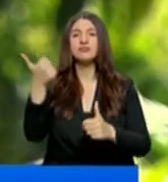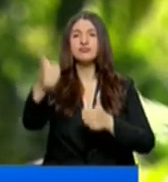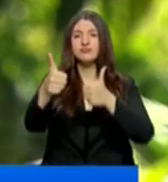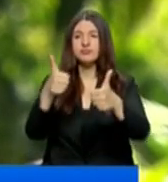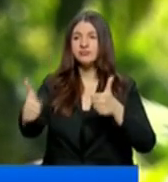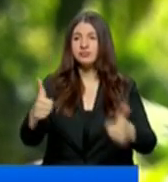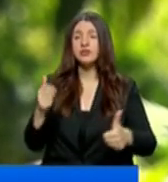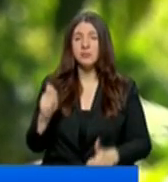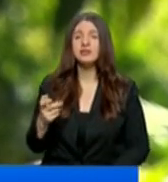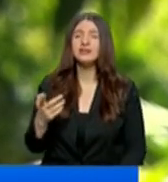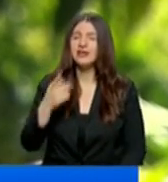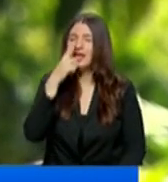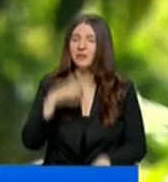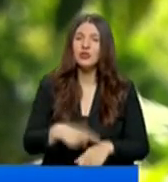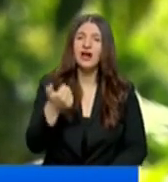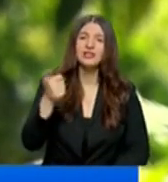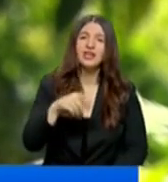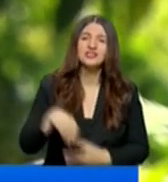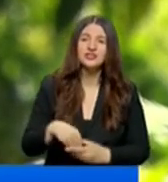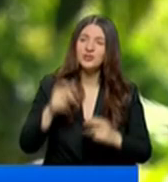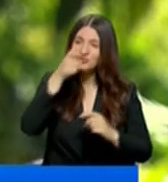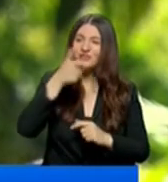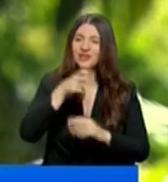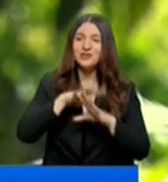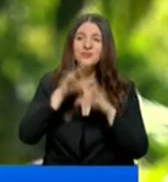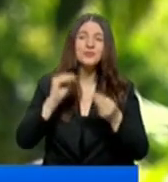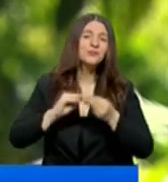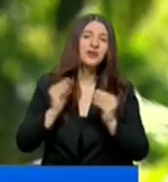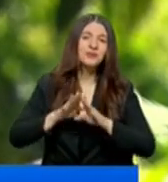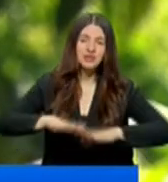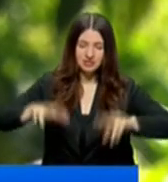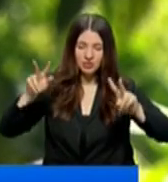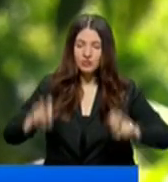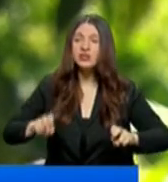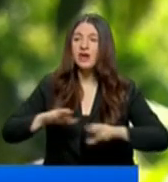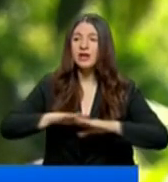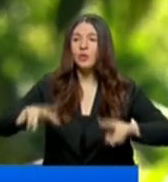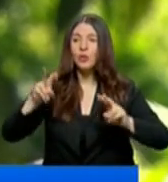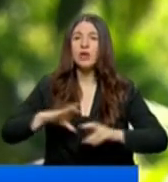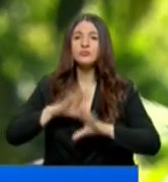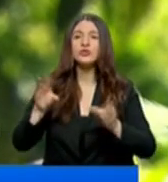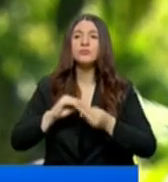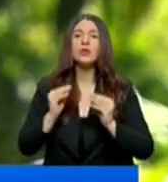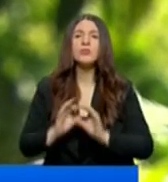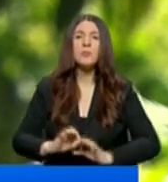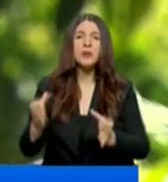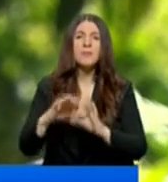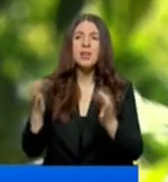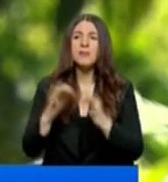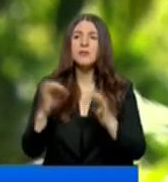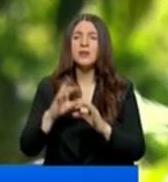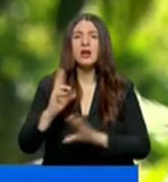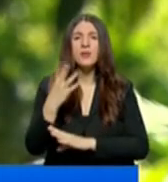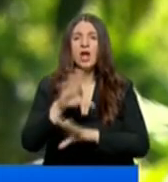getirirseniz, emin olun 6 ay içinde Türkiye'de bütün sorunlar masaya yatırılır ve bütün sorunların çözümü,